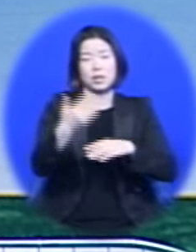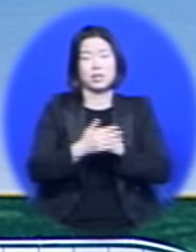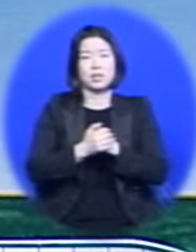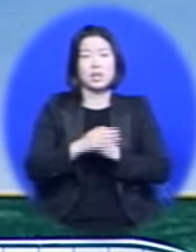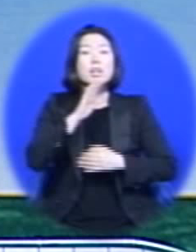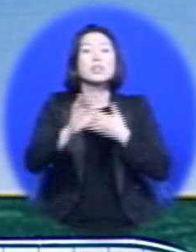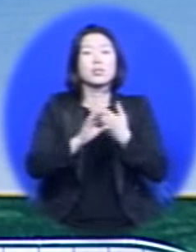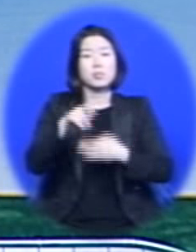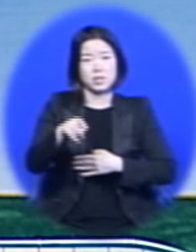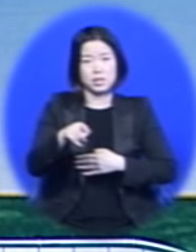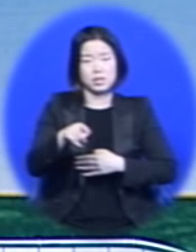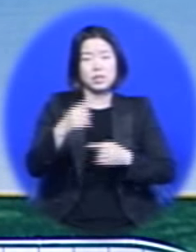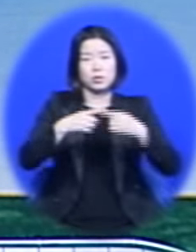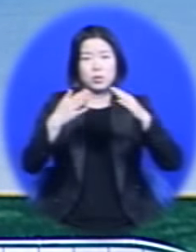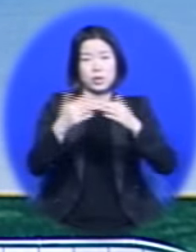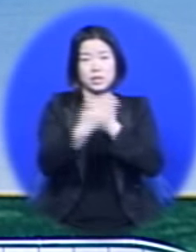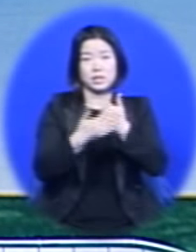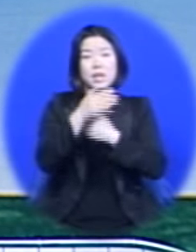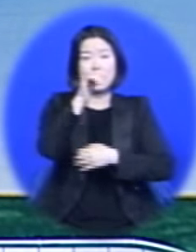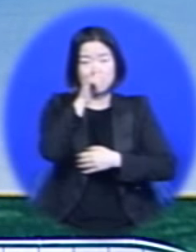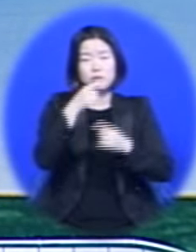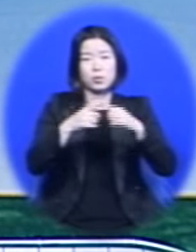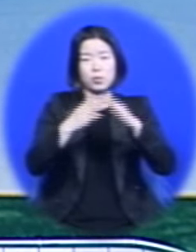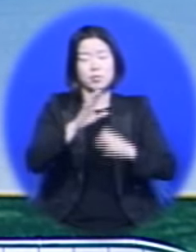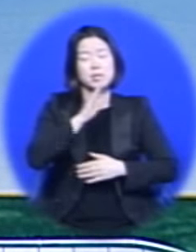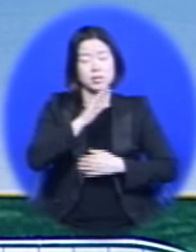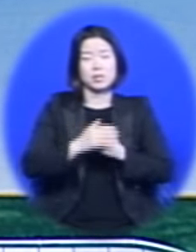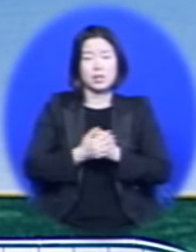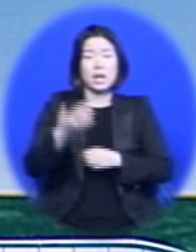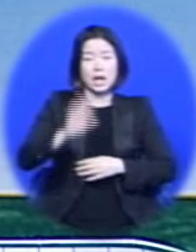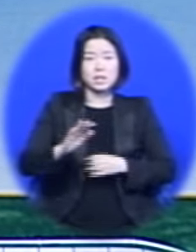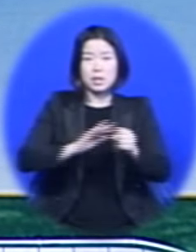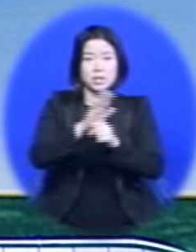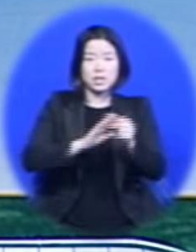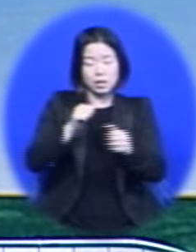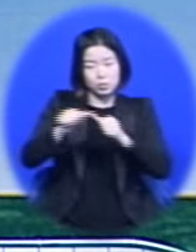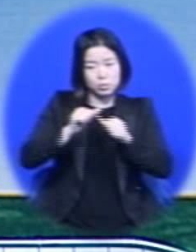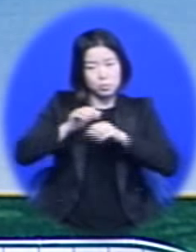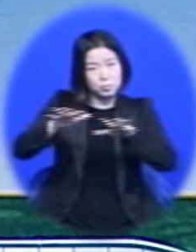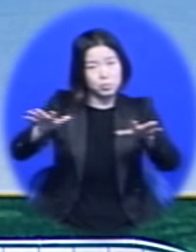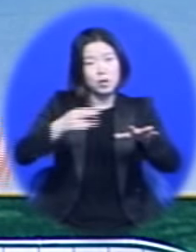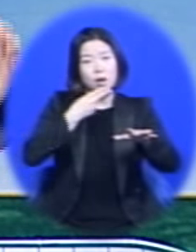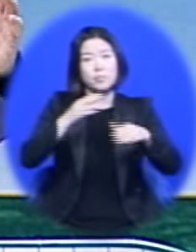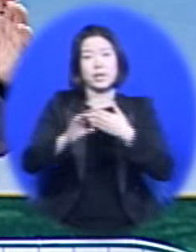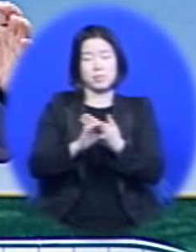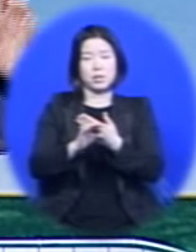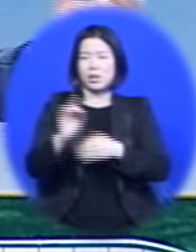교회는 은혜가 있는 교회입니다. 그러나 사랑으로 소문 나지 않았다면